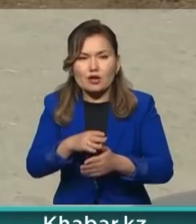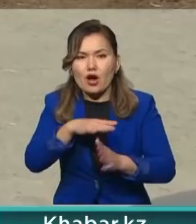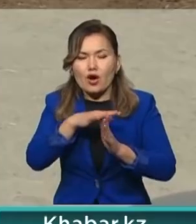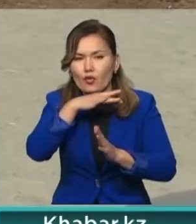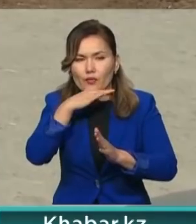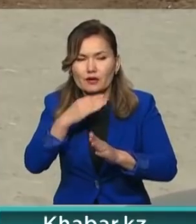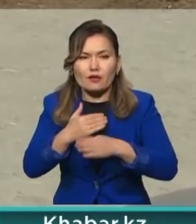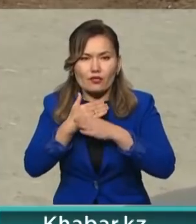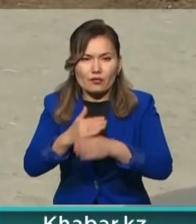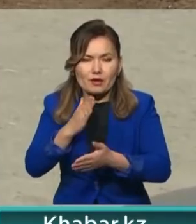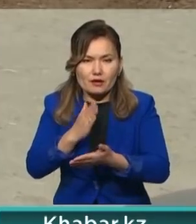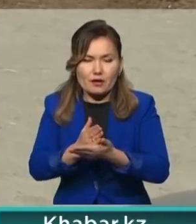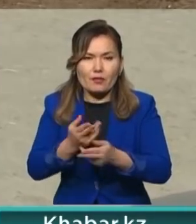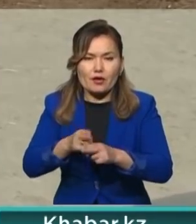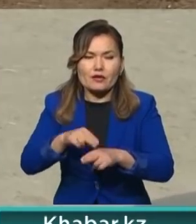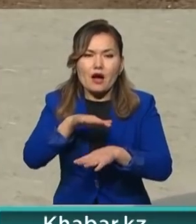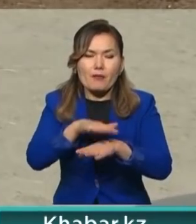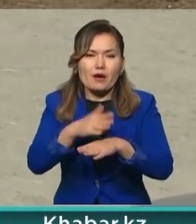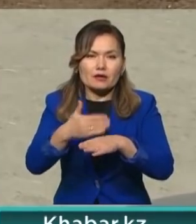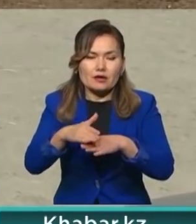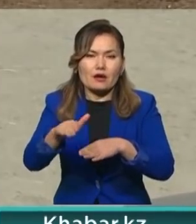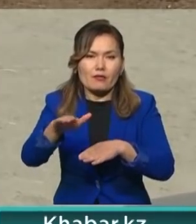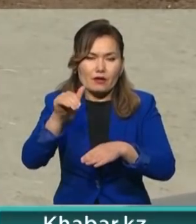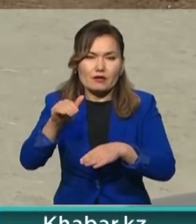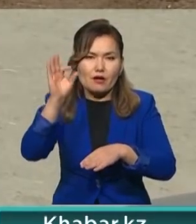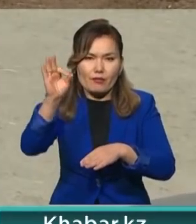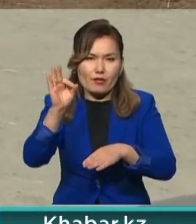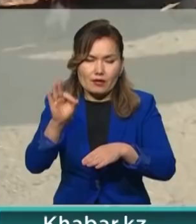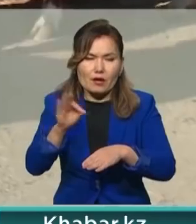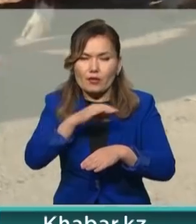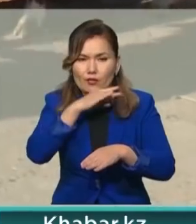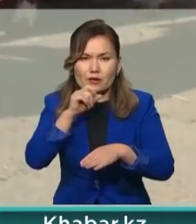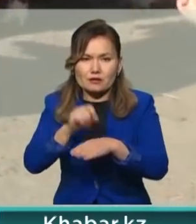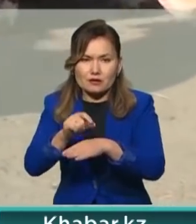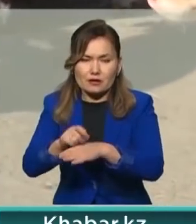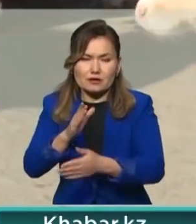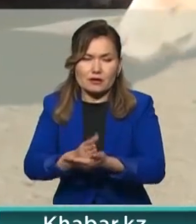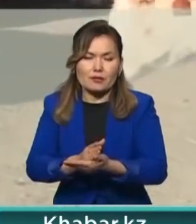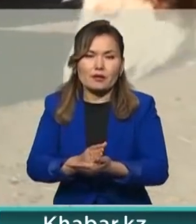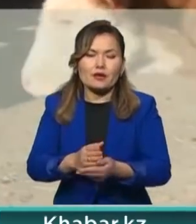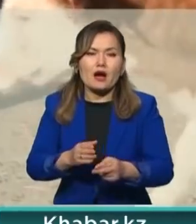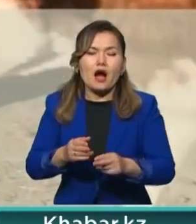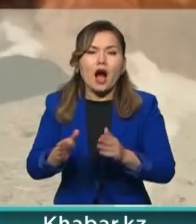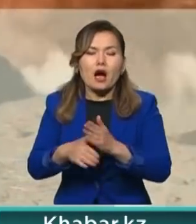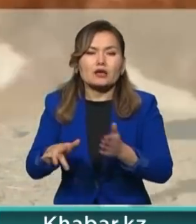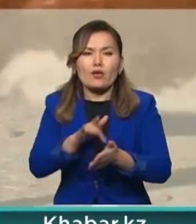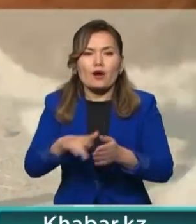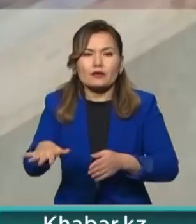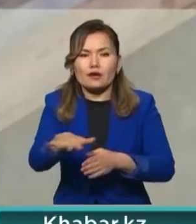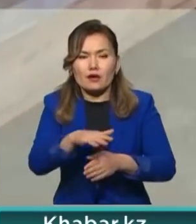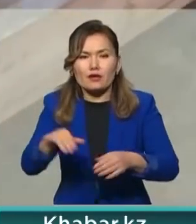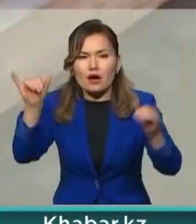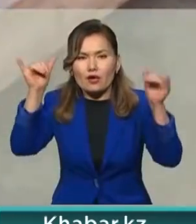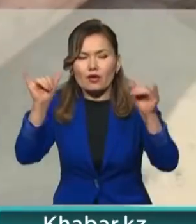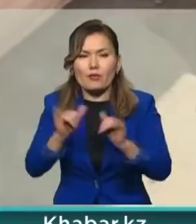Жалпы қордың жеңілдетілген пайызбен берілетін несиесіне сұраныс өте жоғары. Бүгінде атыраулық шаруалар мал тұқымын асылдандыруға ден